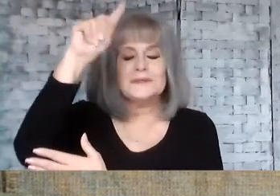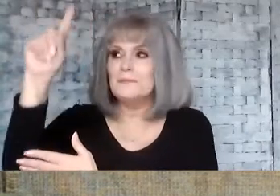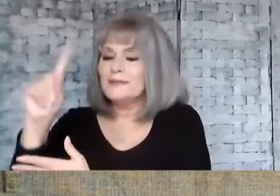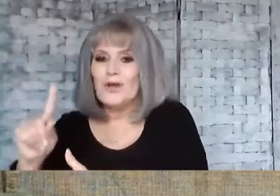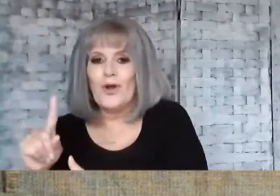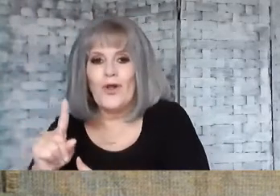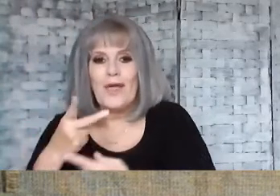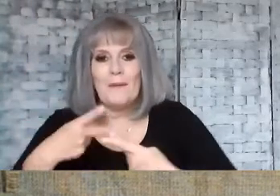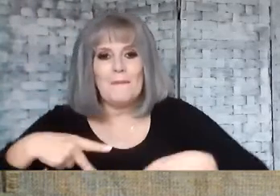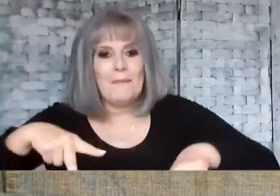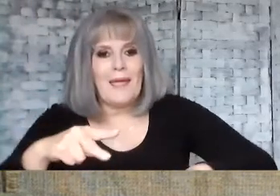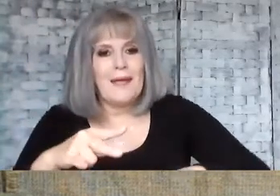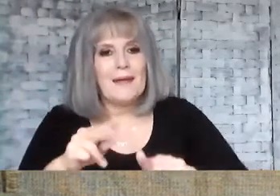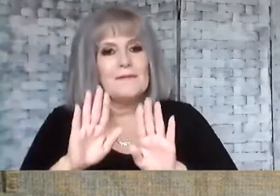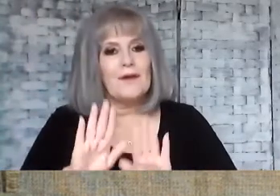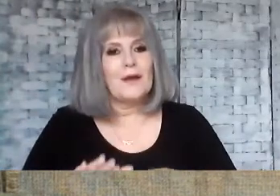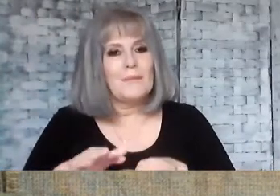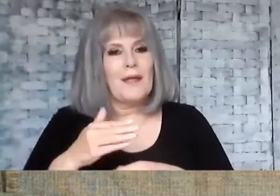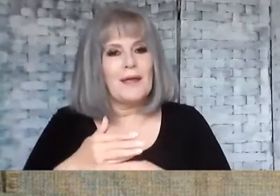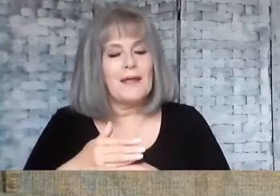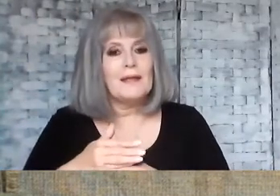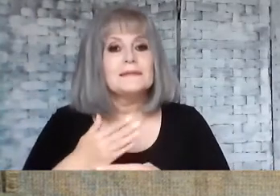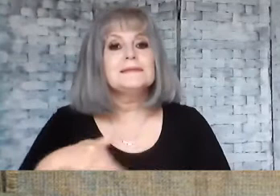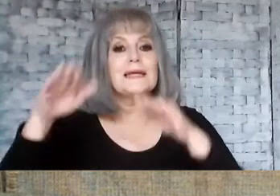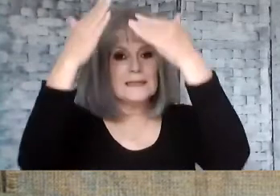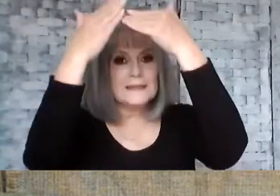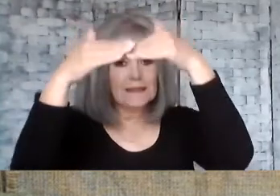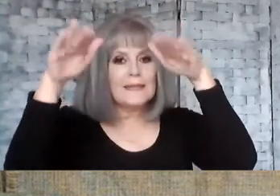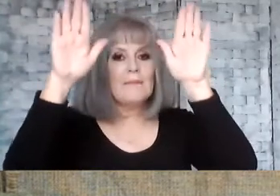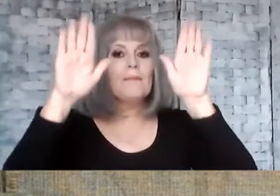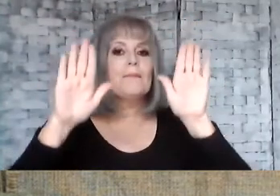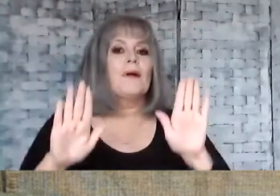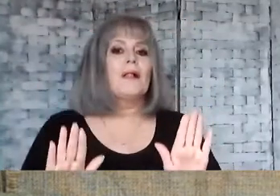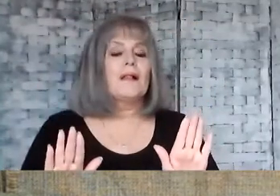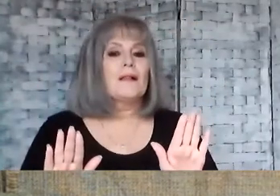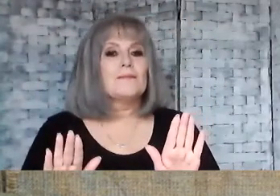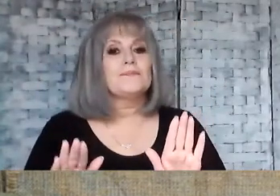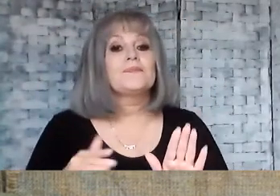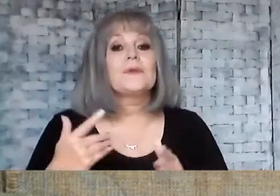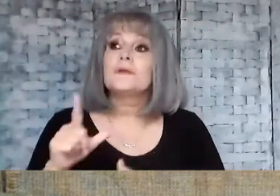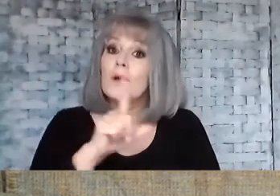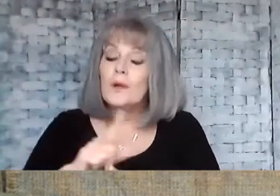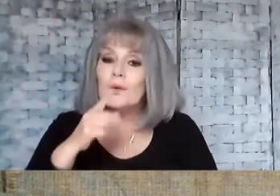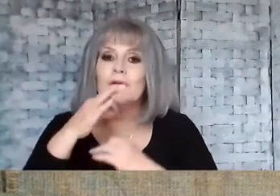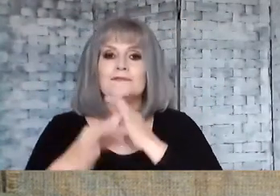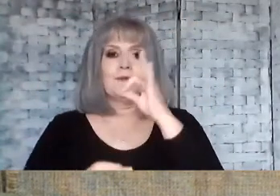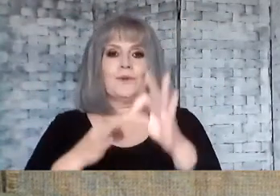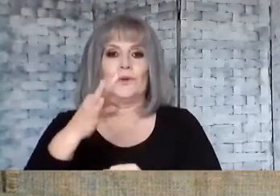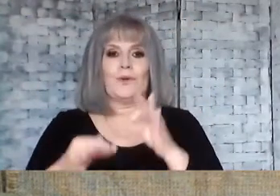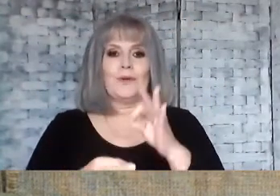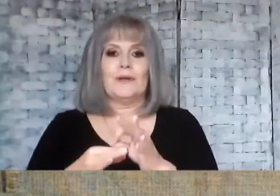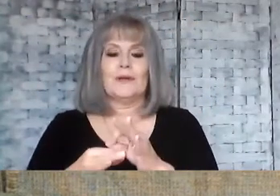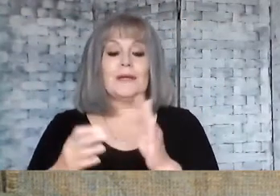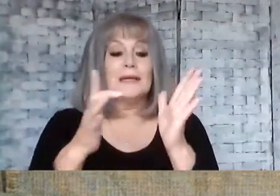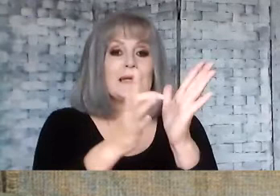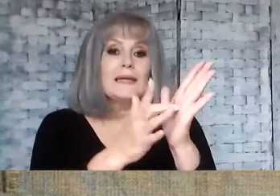woonplek, sy tempel. En wat Lukas nou vertel is, dis wat Jesus besig is om te doen. Hy is